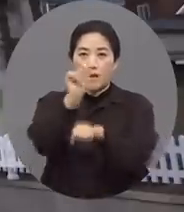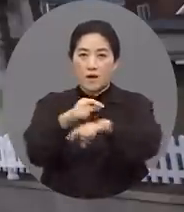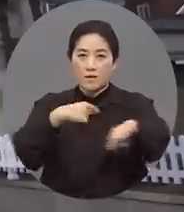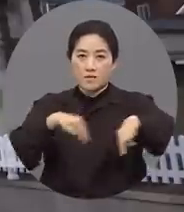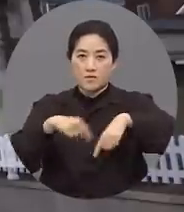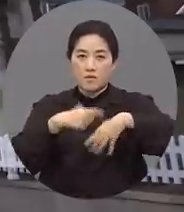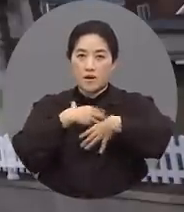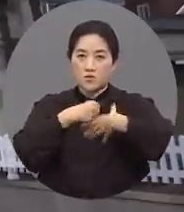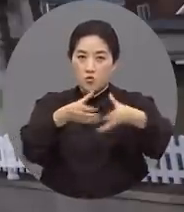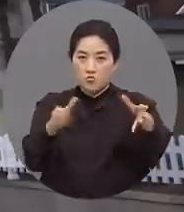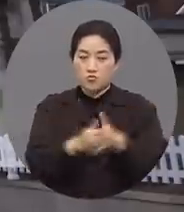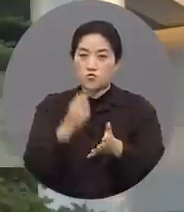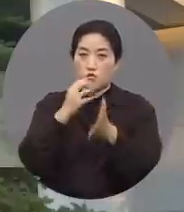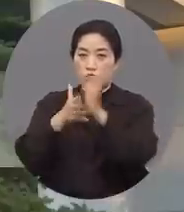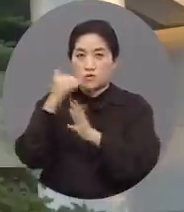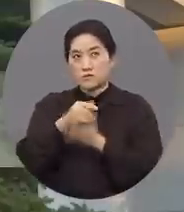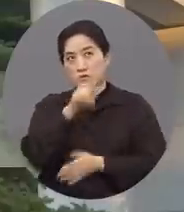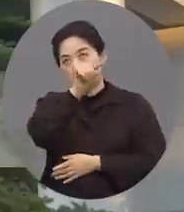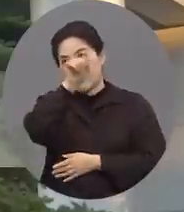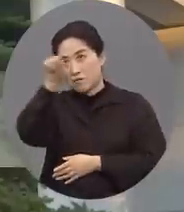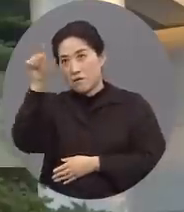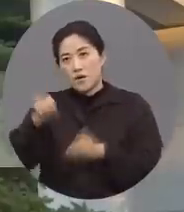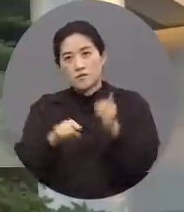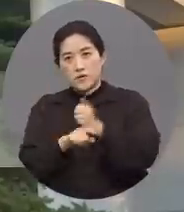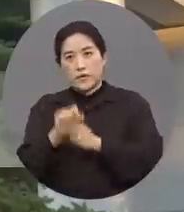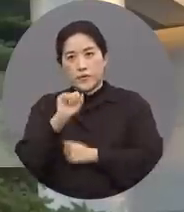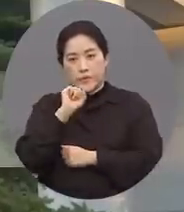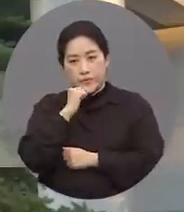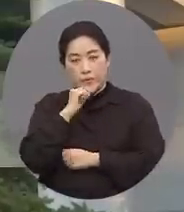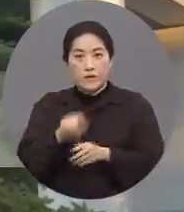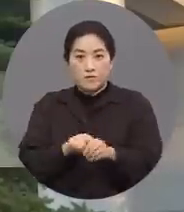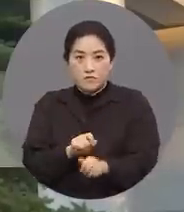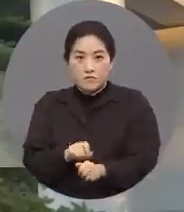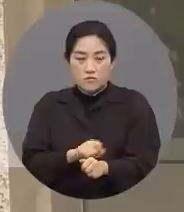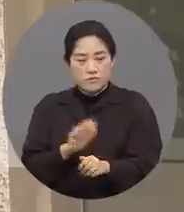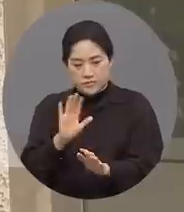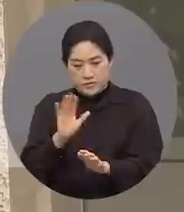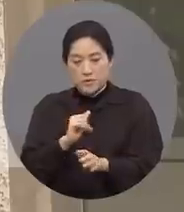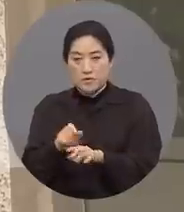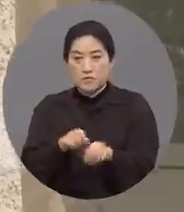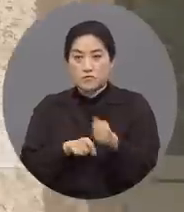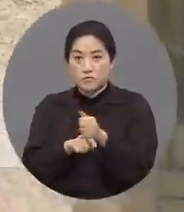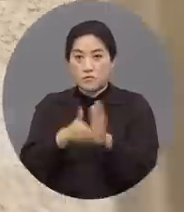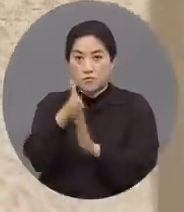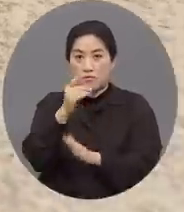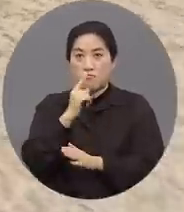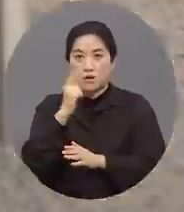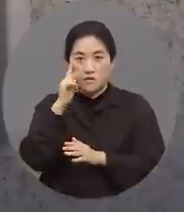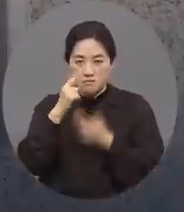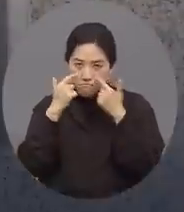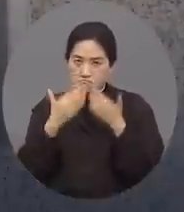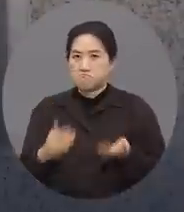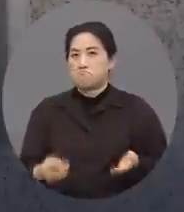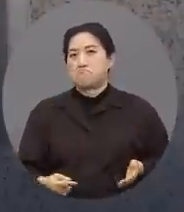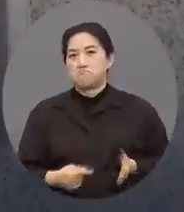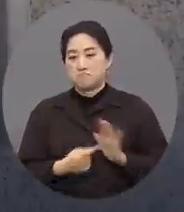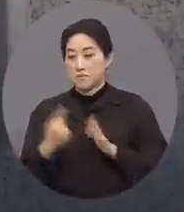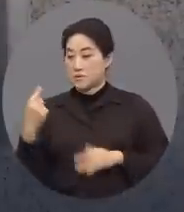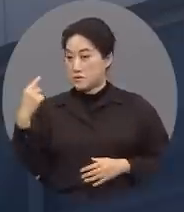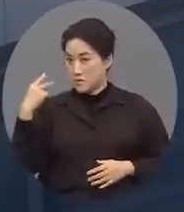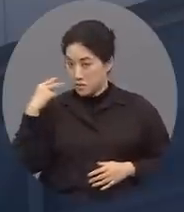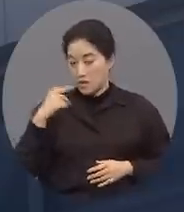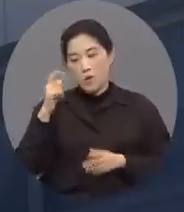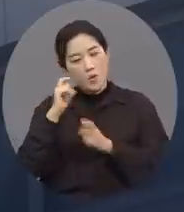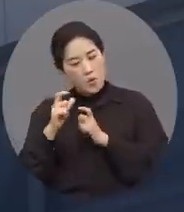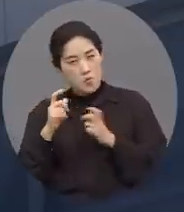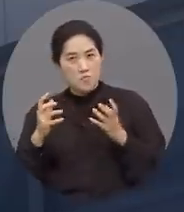행정안전부와 서울시 등 상급기관 수사가 어렵다는 특수본의 입장이 이틀 만에 더욱 분명해졌습니다. 그제의 경우